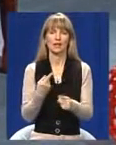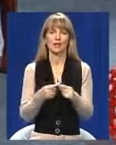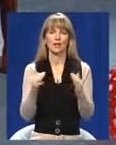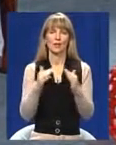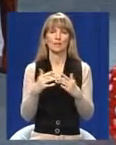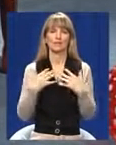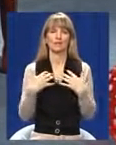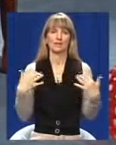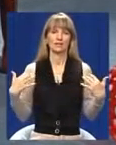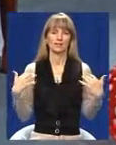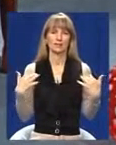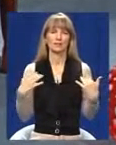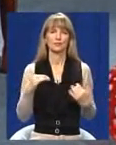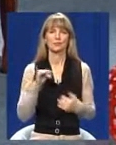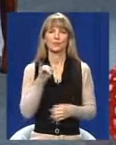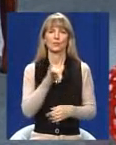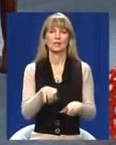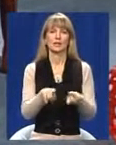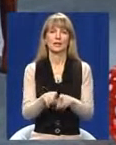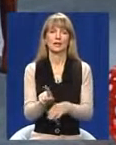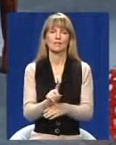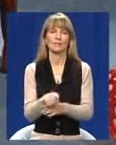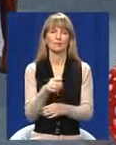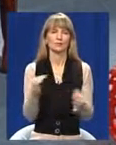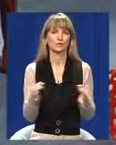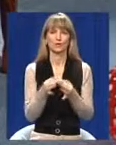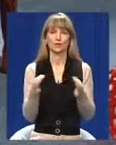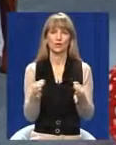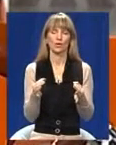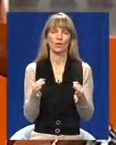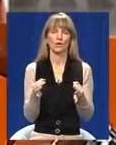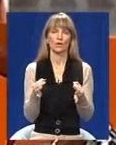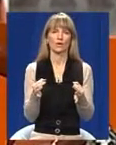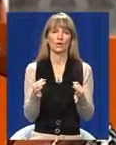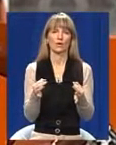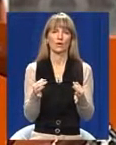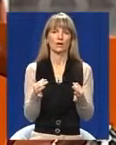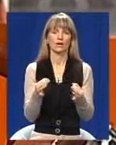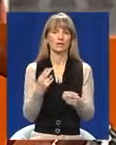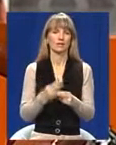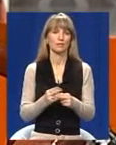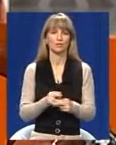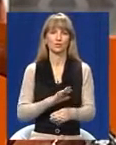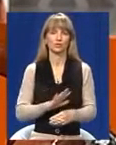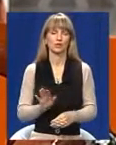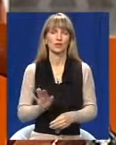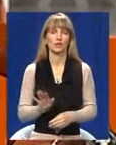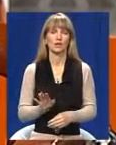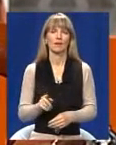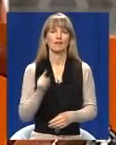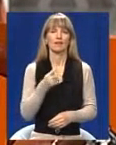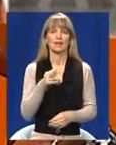домашні тваринки, там, і в них такі хвостики? Тобі це нічого ніяк не заважає? Воно